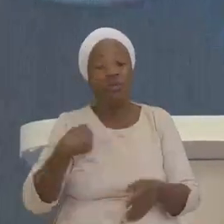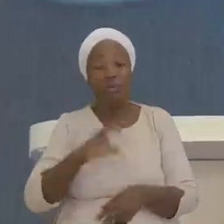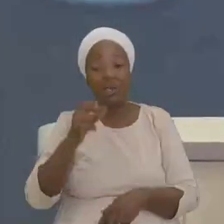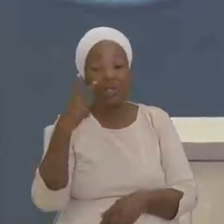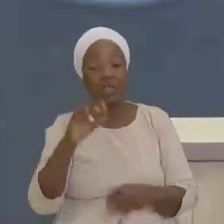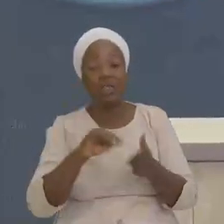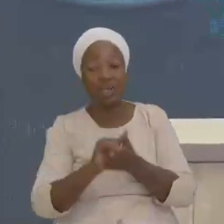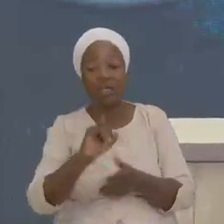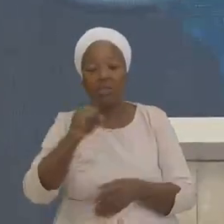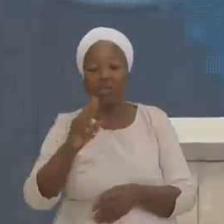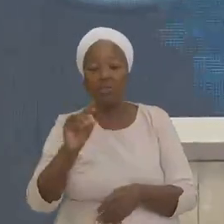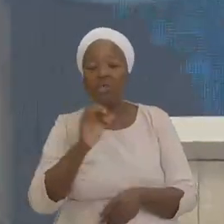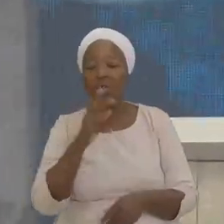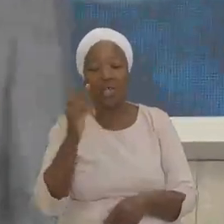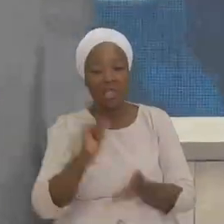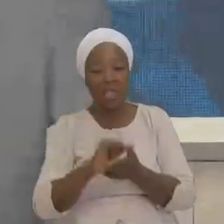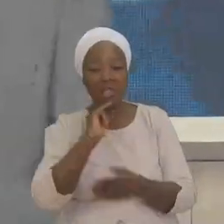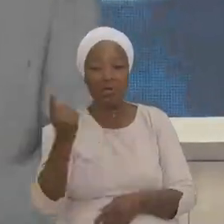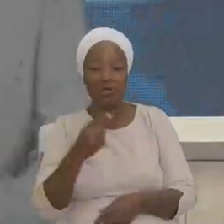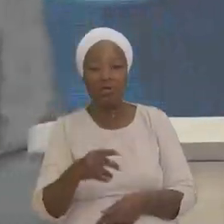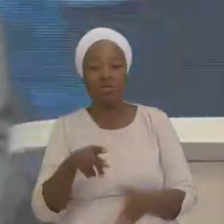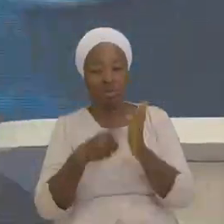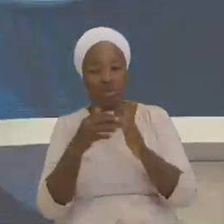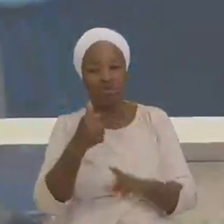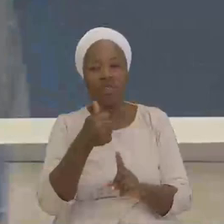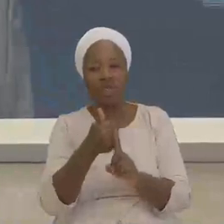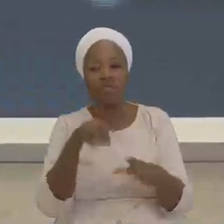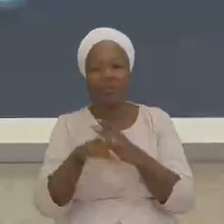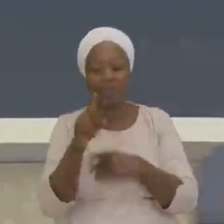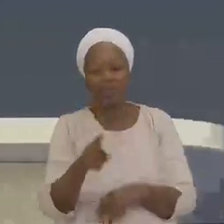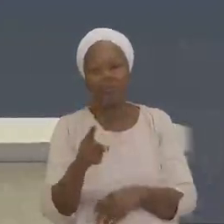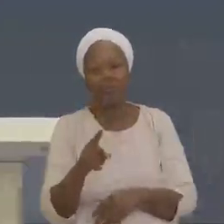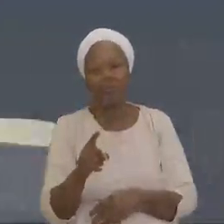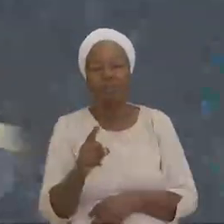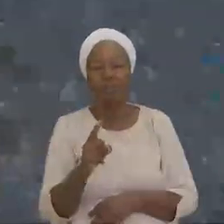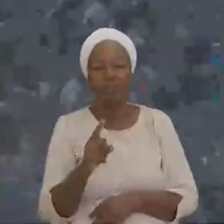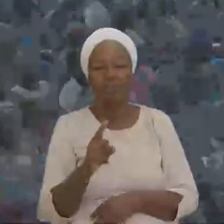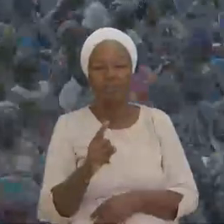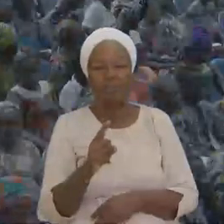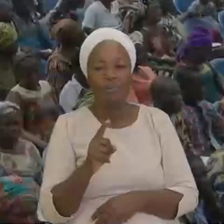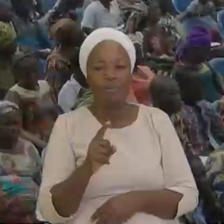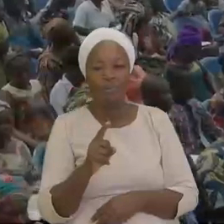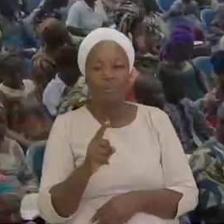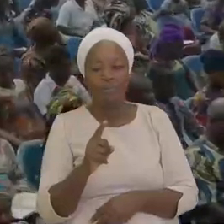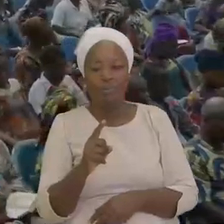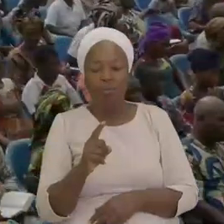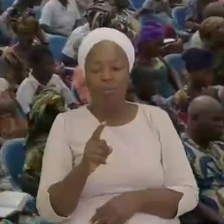dessus. Et ce que nous voyons en toi, c'est le Judas qui s'exprime à tout moment dans ta vie.